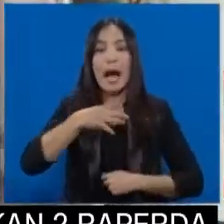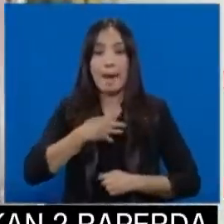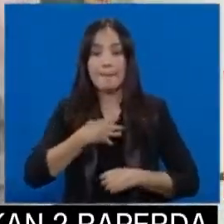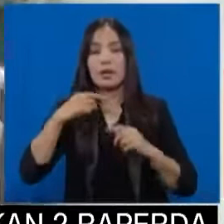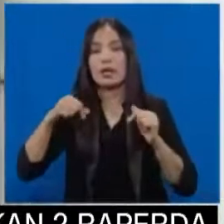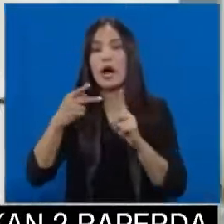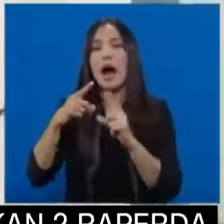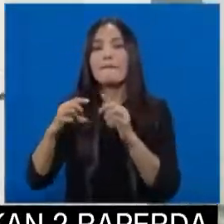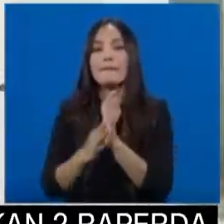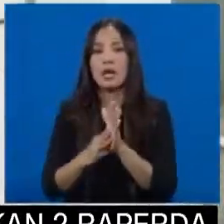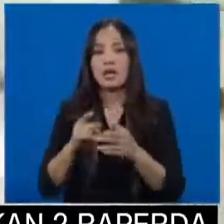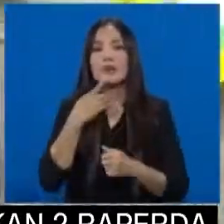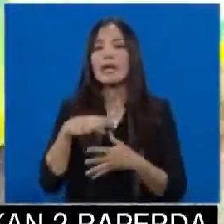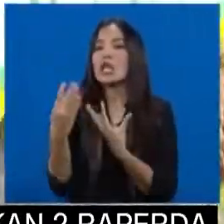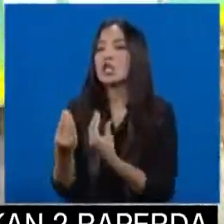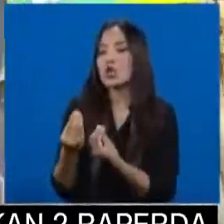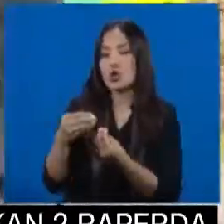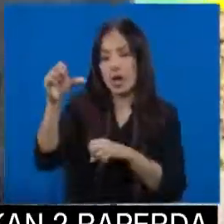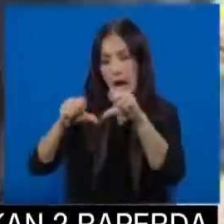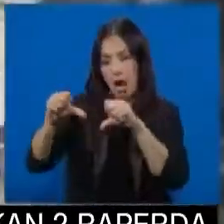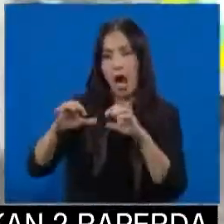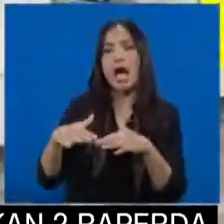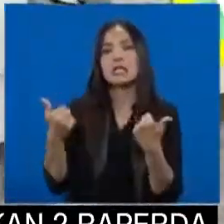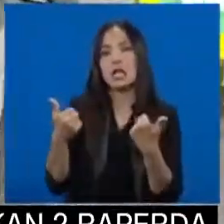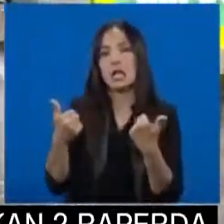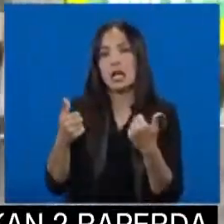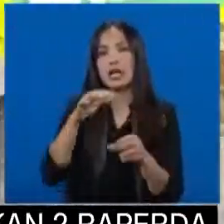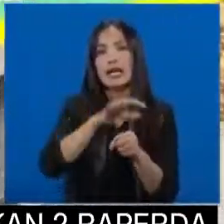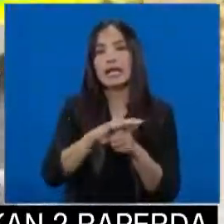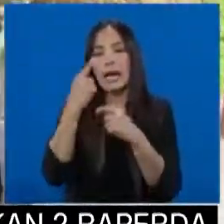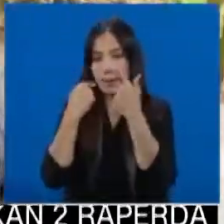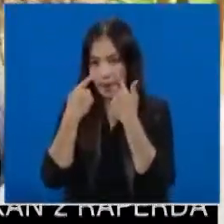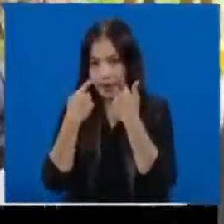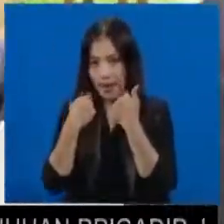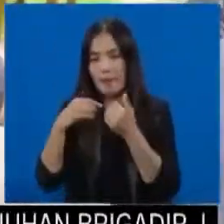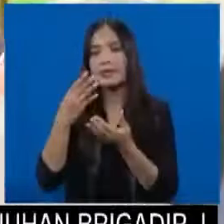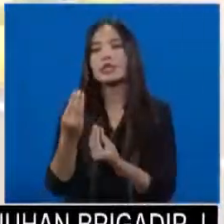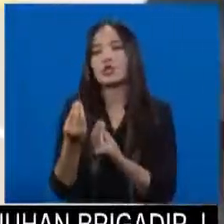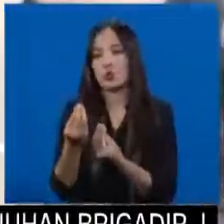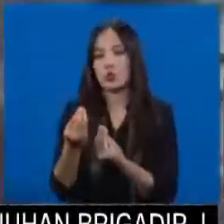hasil laboratorium kandungan gas air mata. Tim Liputan CNN Indonesia.